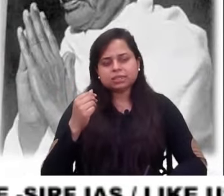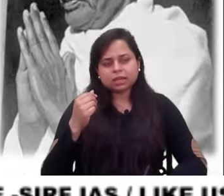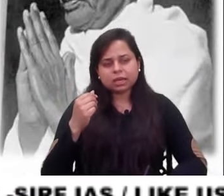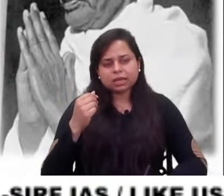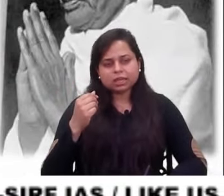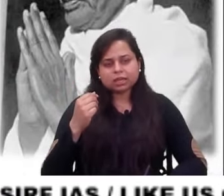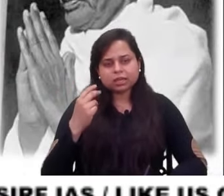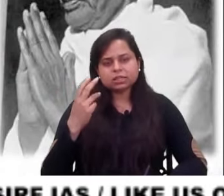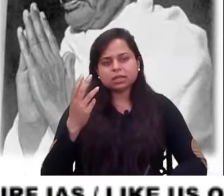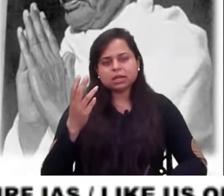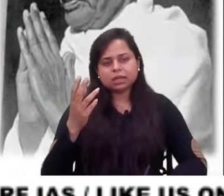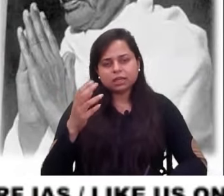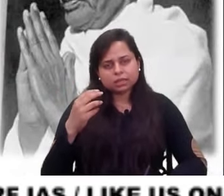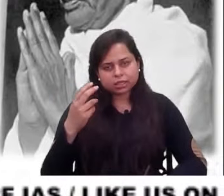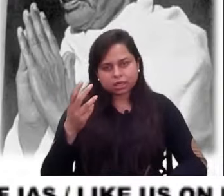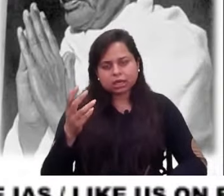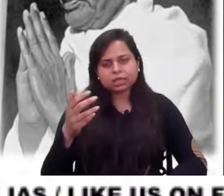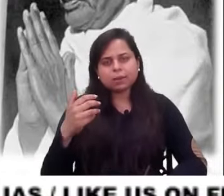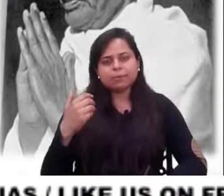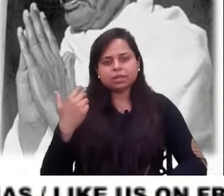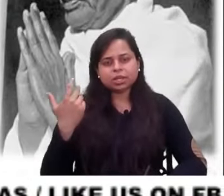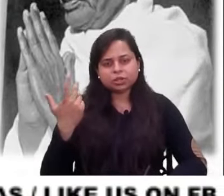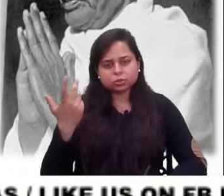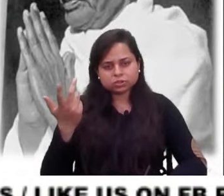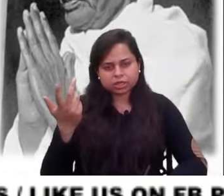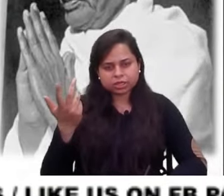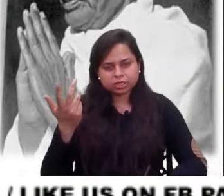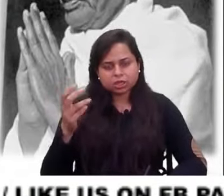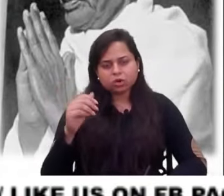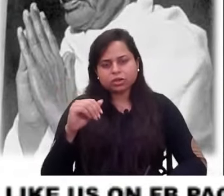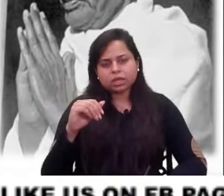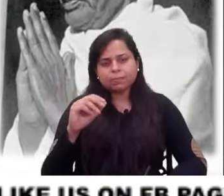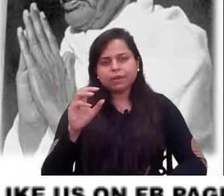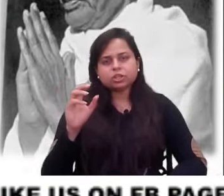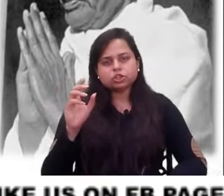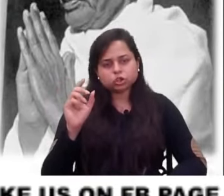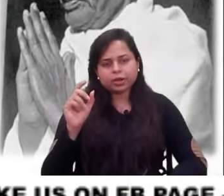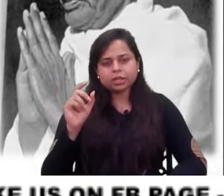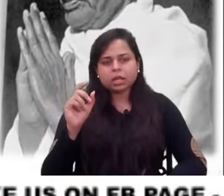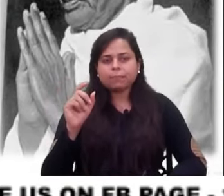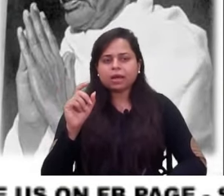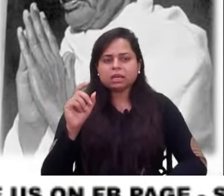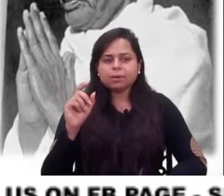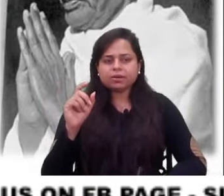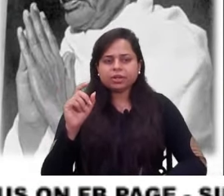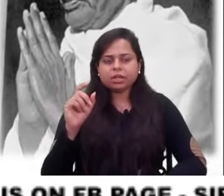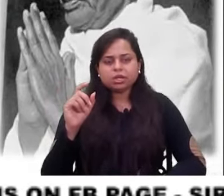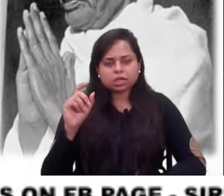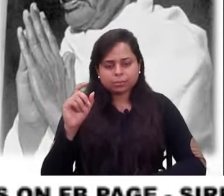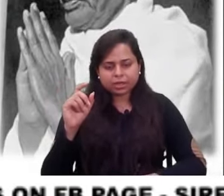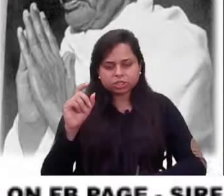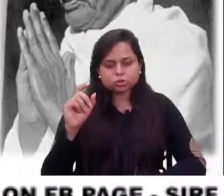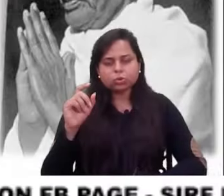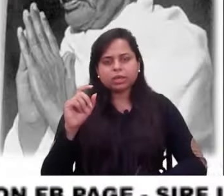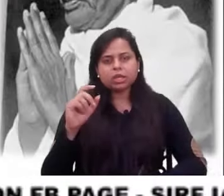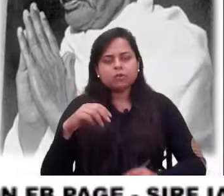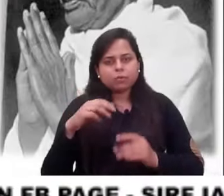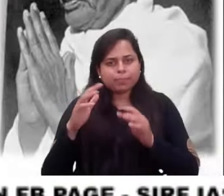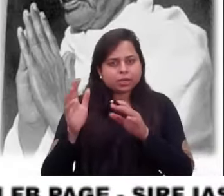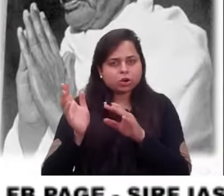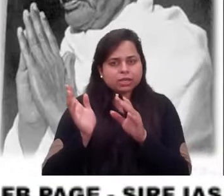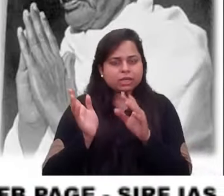सरकार ने सरकार ने कहा कि आप यूज करें और यहां पर ज्वाइंट पार्लियामेंट्री कमेटी